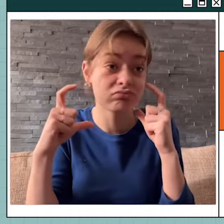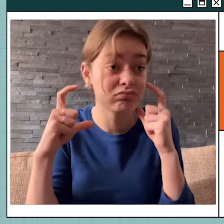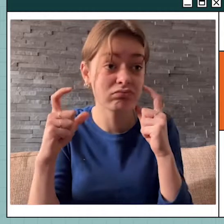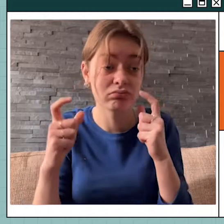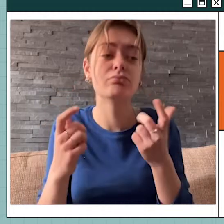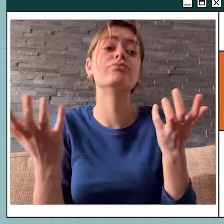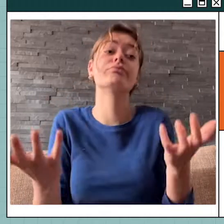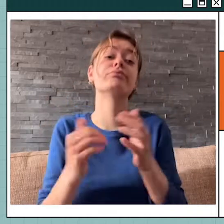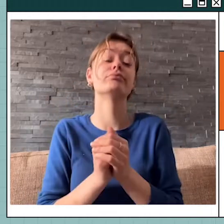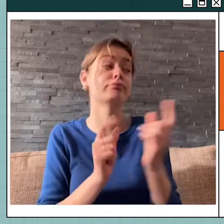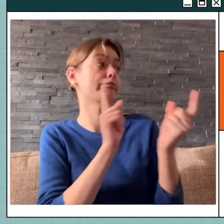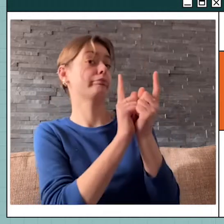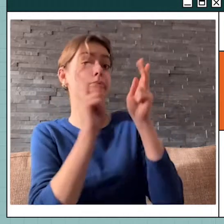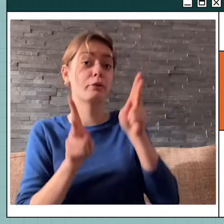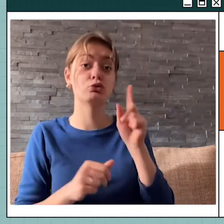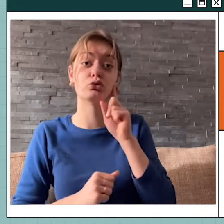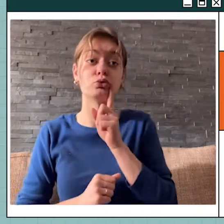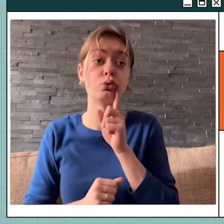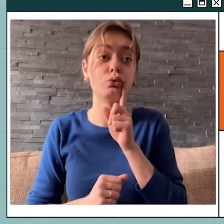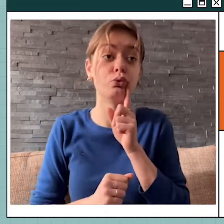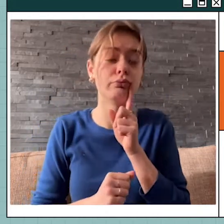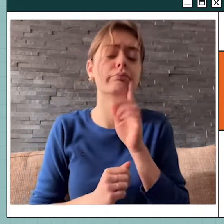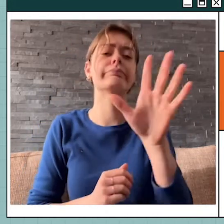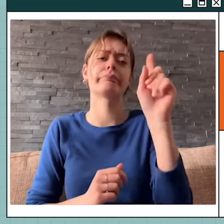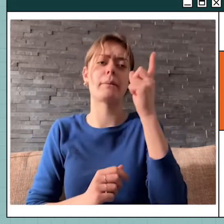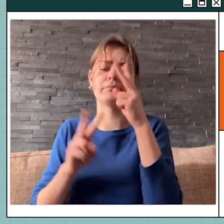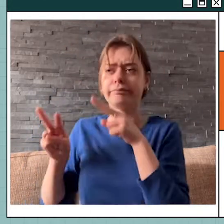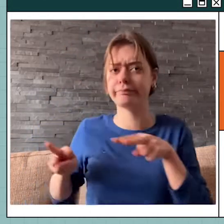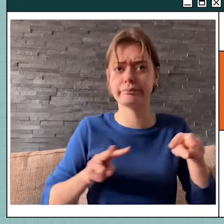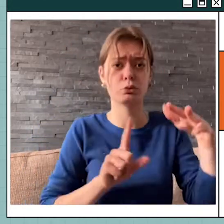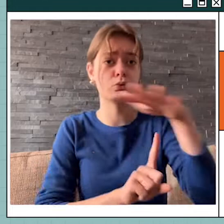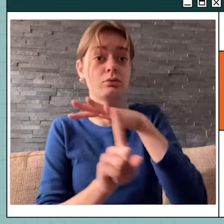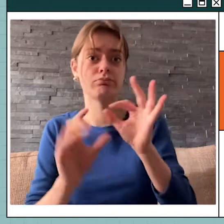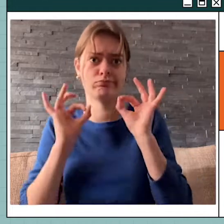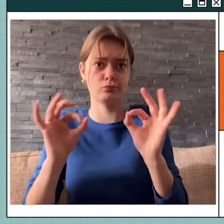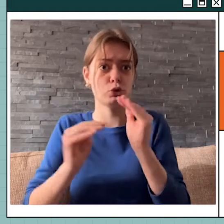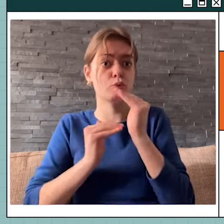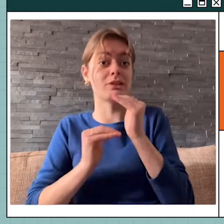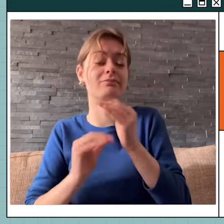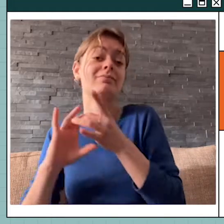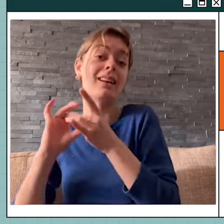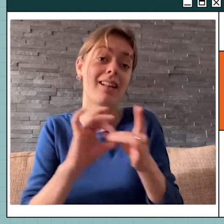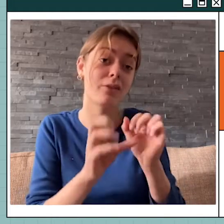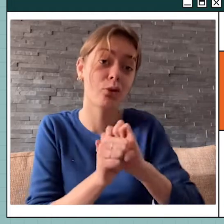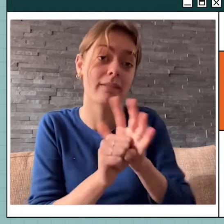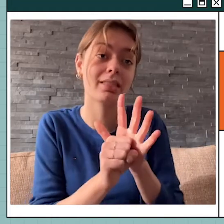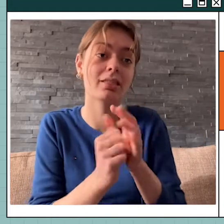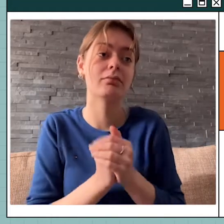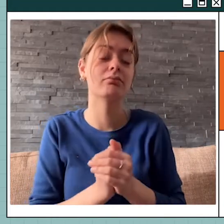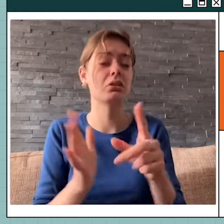Si vous décidez de ne pas acheter de masque à visière et que vous communiquez avec une personne ayant une surdité, vérifiez que vous êtes dans une situation